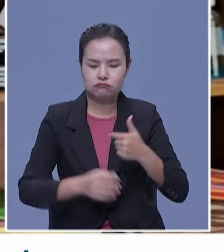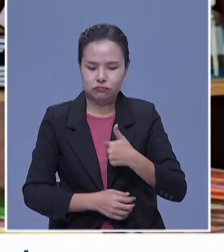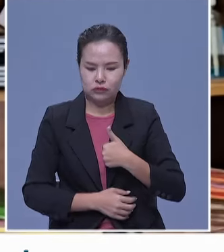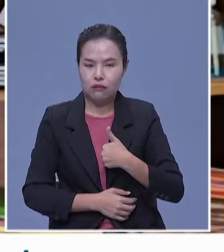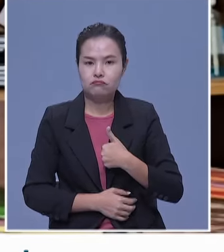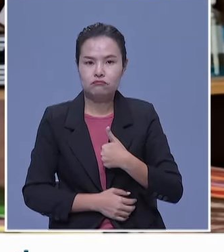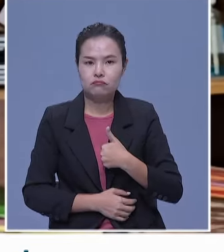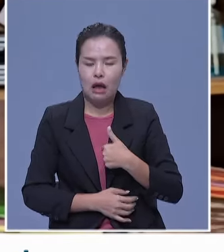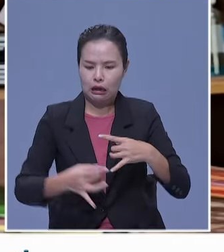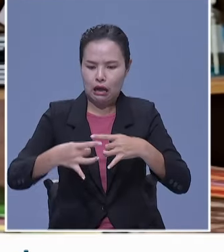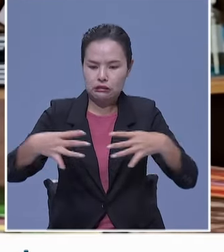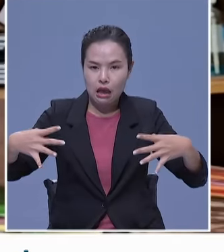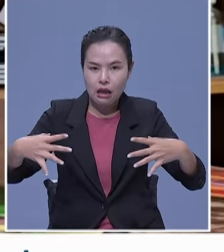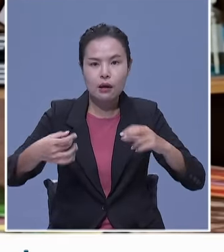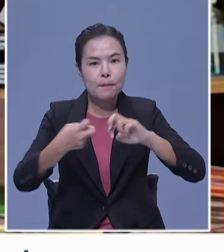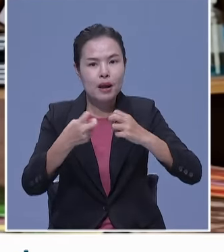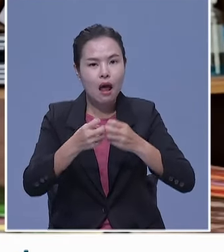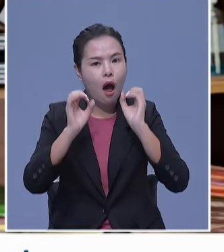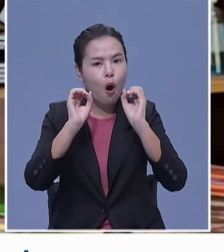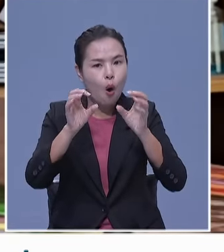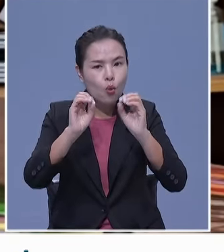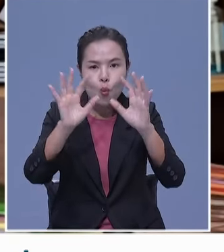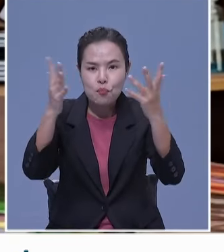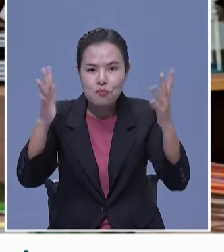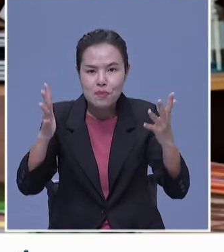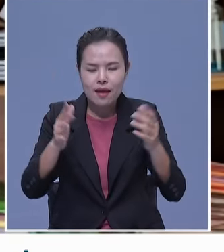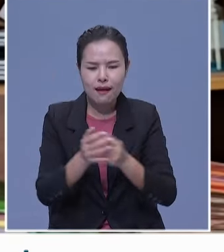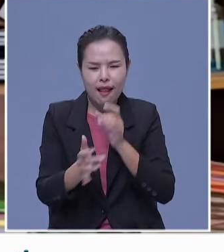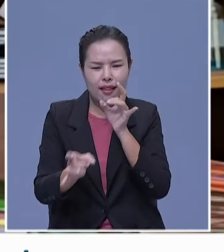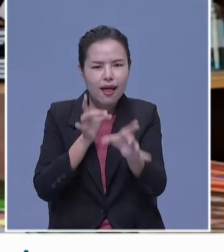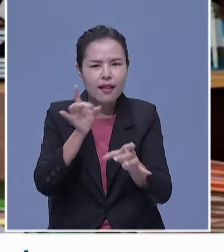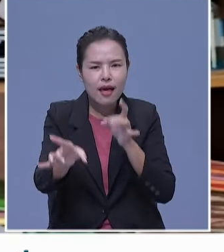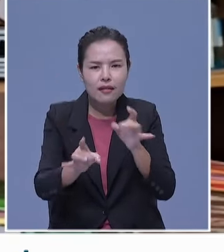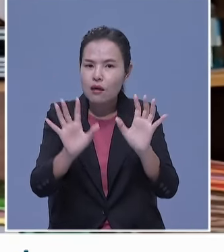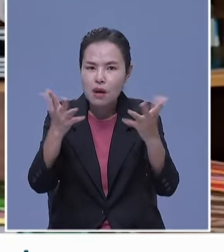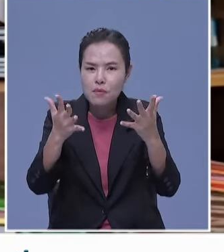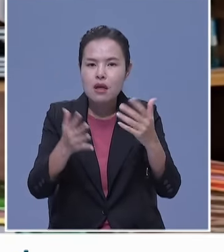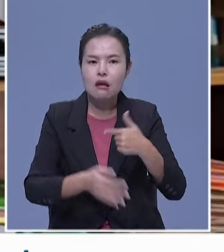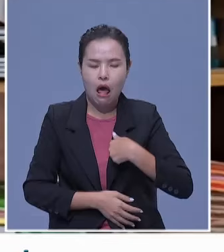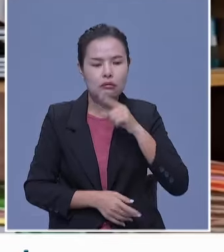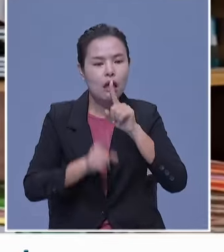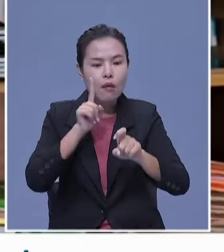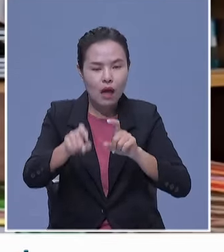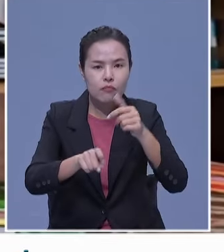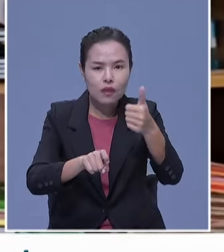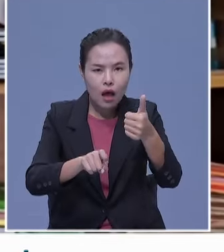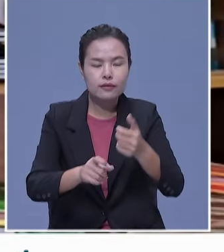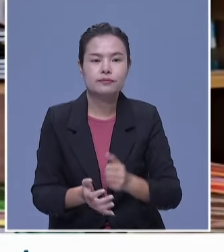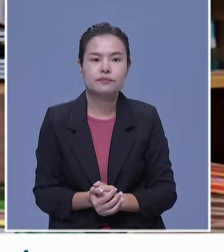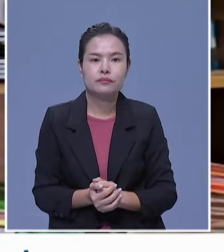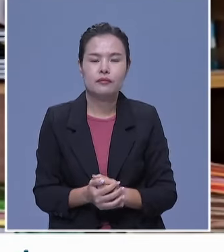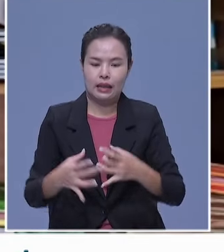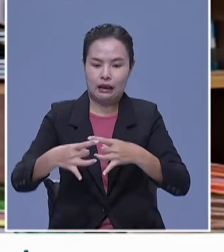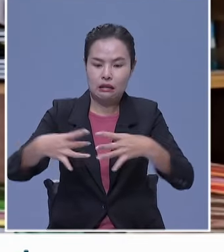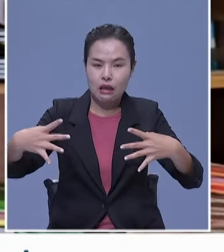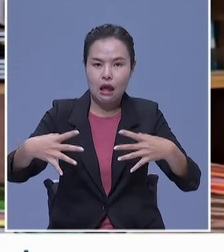เคยมีข้อขัดแย้งกับครูไม่เคยกลั่นแกล้งเลยค่ะ สามารถสอบถามได้แล้วก็ไม่เคยขัดแย้